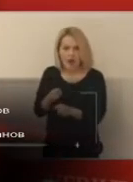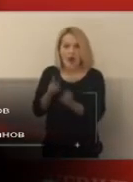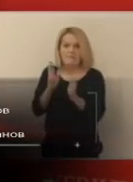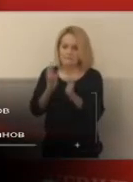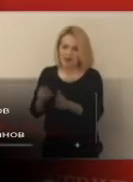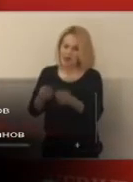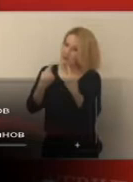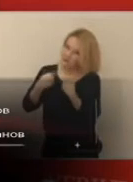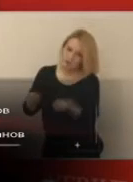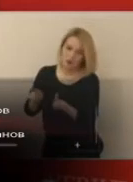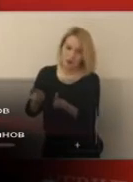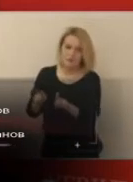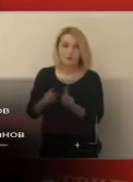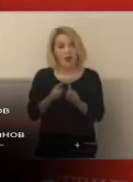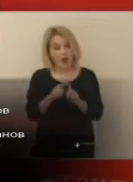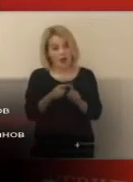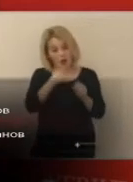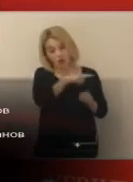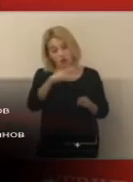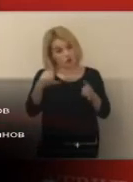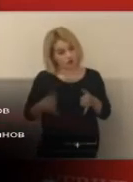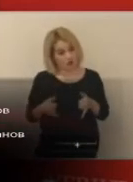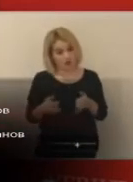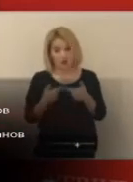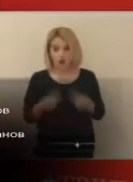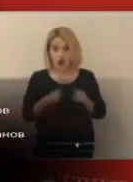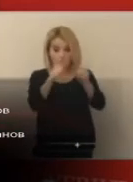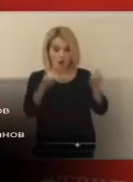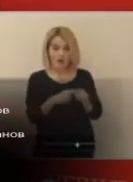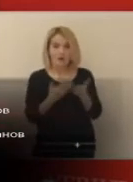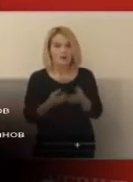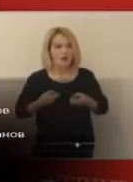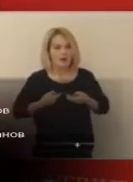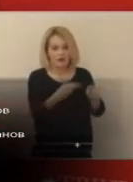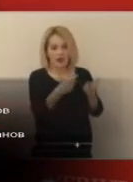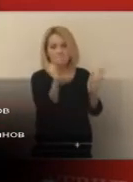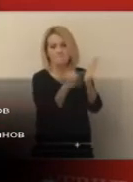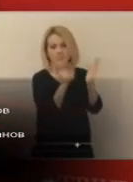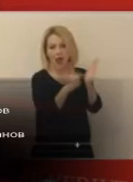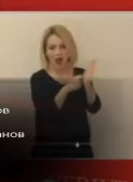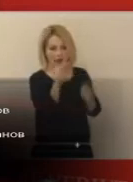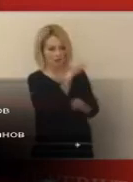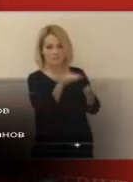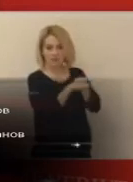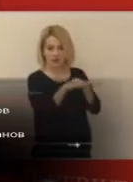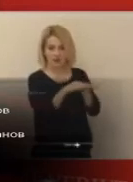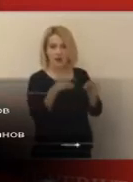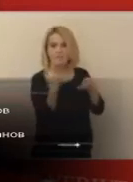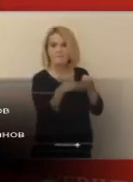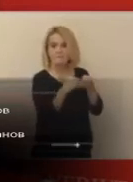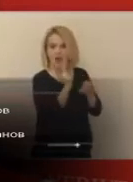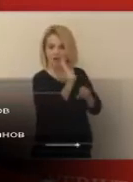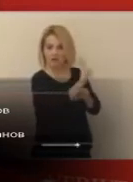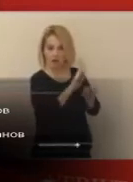поразлично од другите. До сега дозволите се издаваа со испраќање на барање за издавање на дозвола на мејлот на